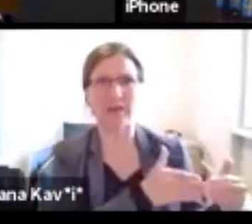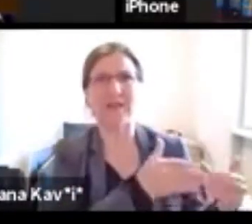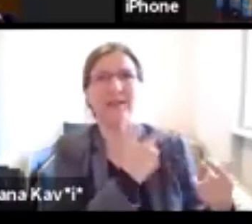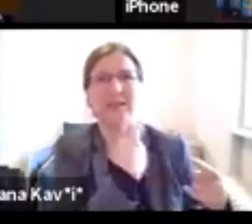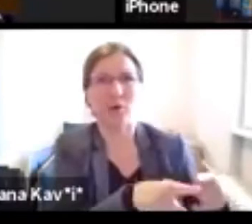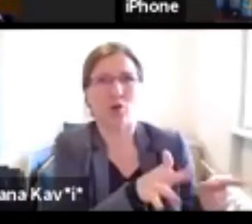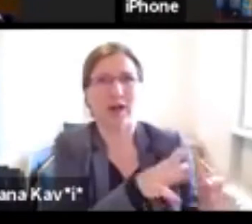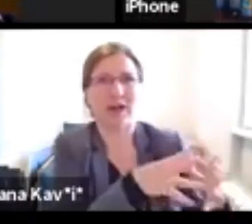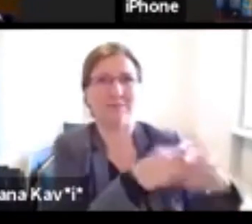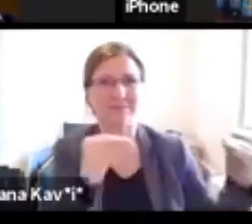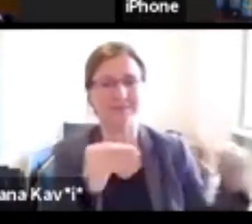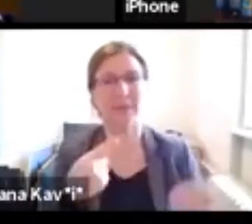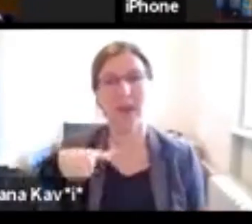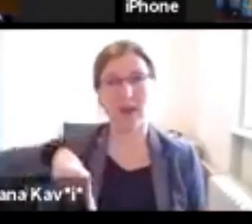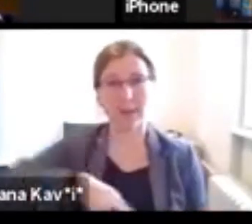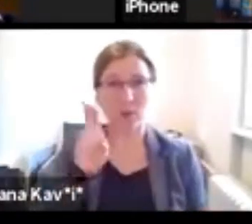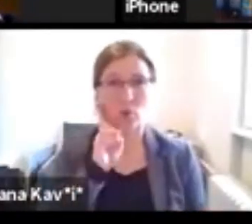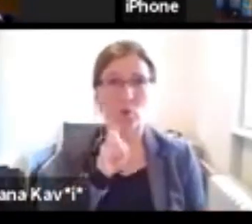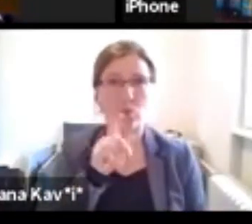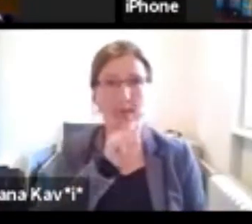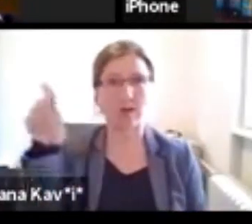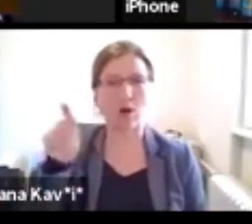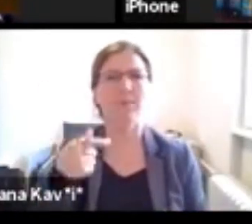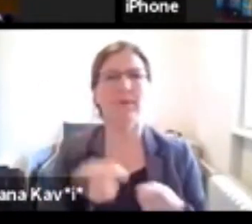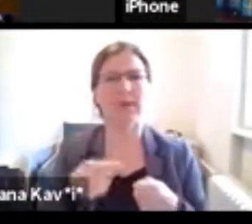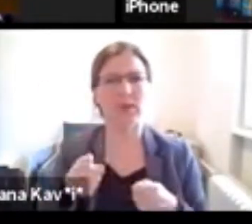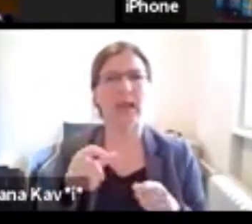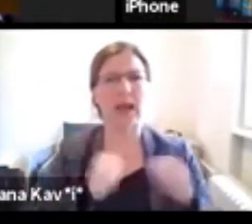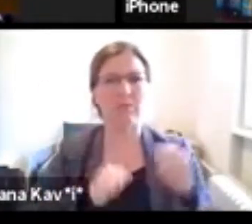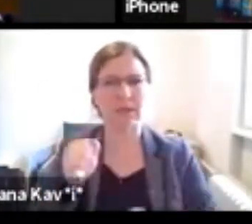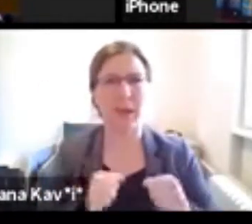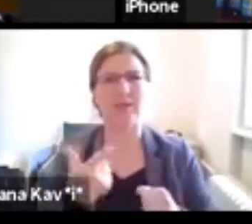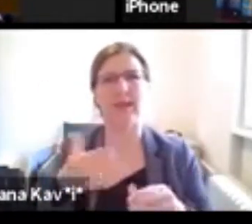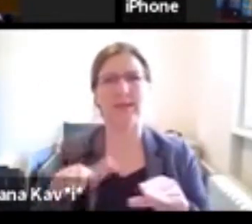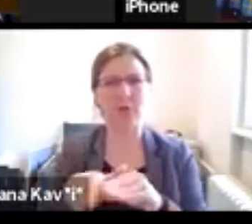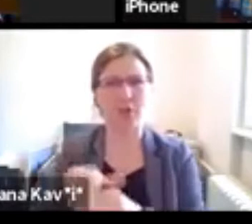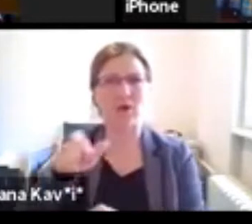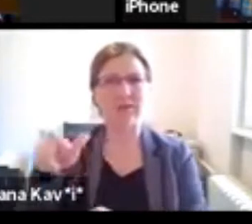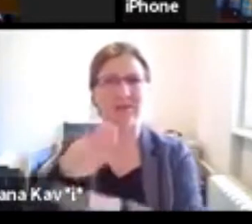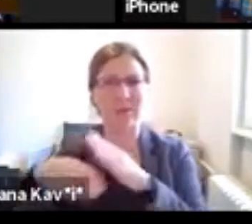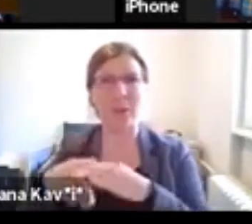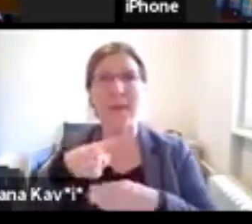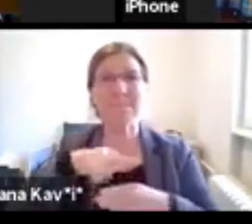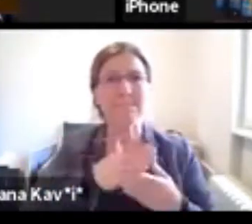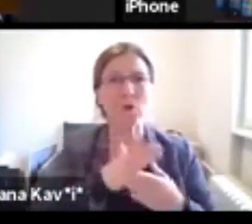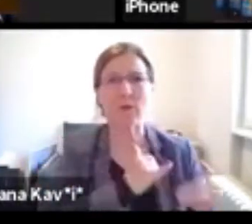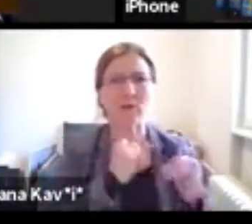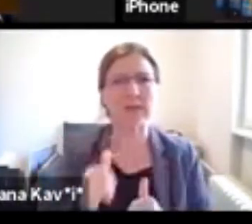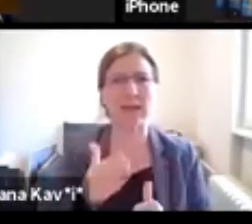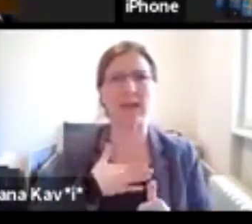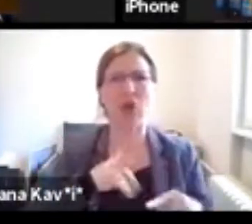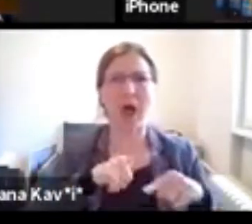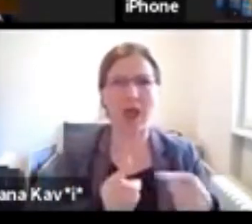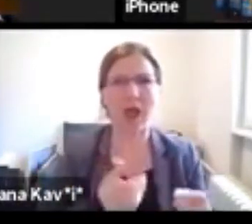i zapošljavanjem osoba s invaliditetom da svoj rad, da naše metode, naše pristupe, alate, opremu i sadržaj rada